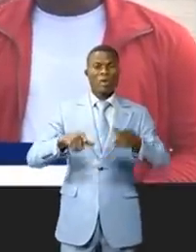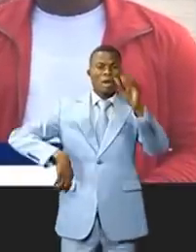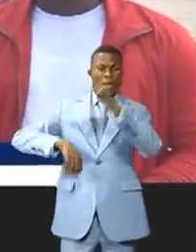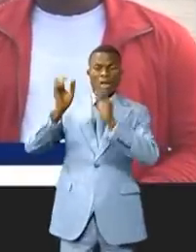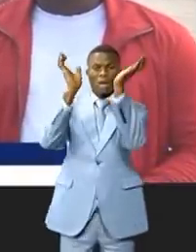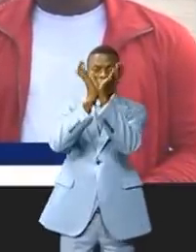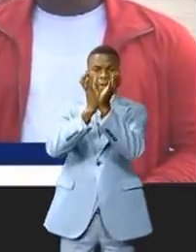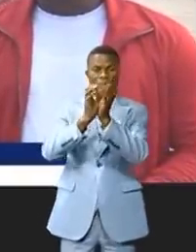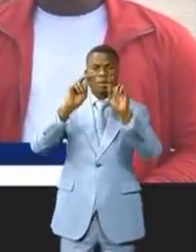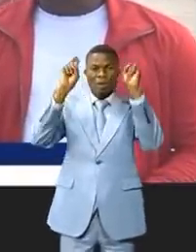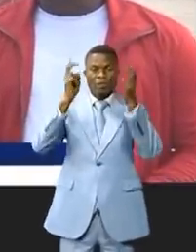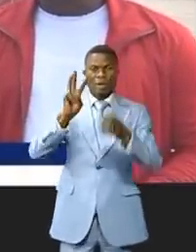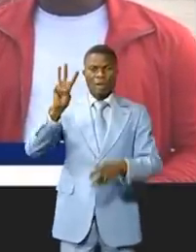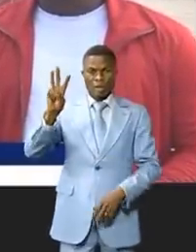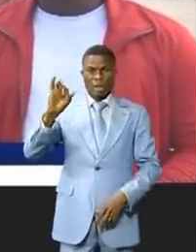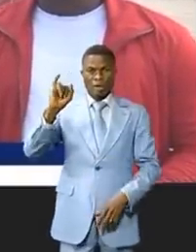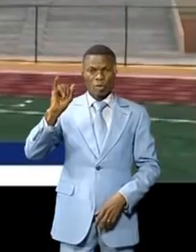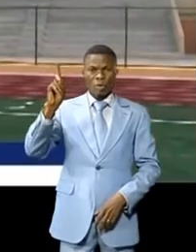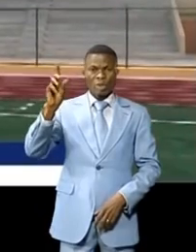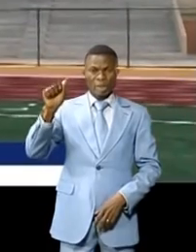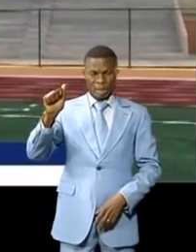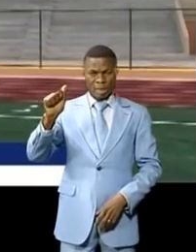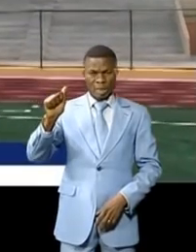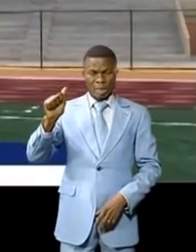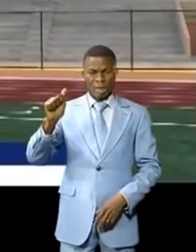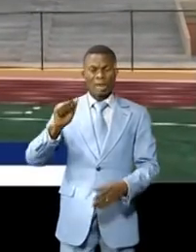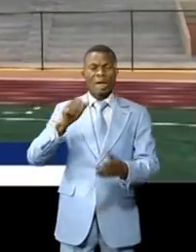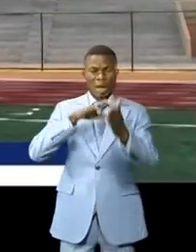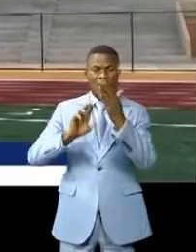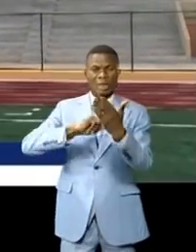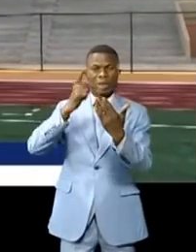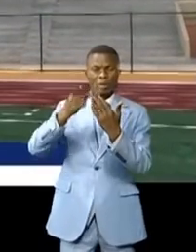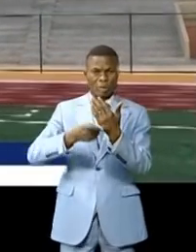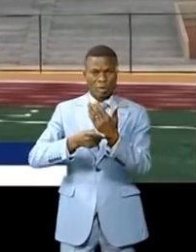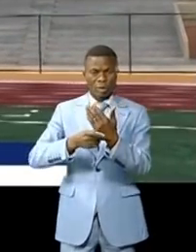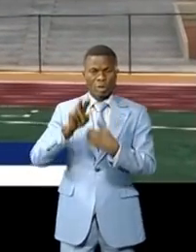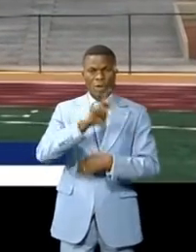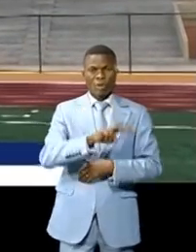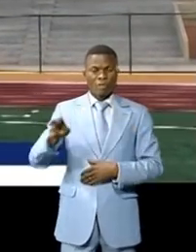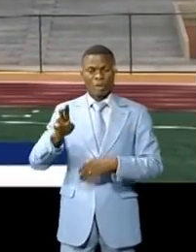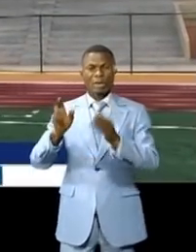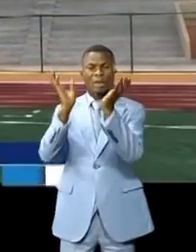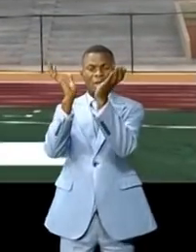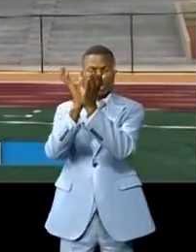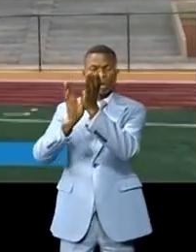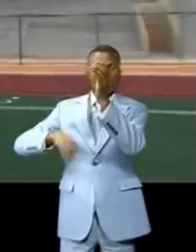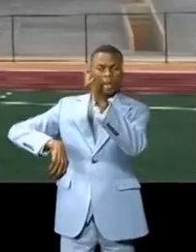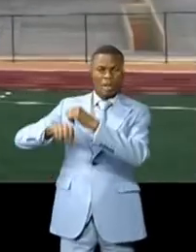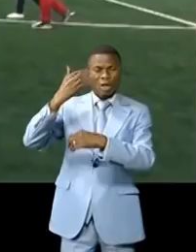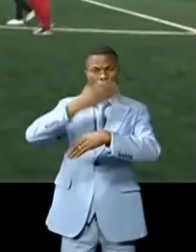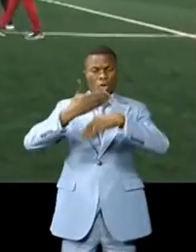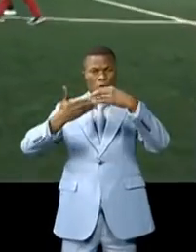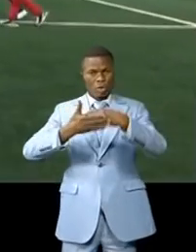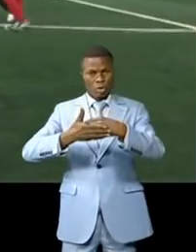la ville de Ouida, fait partie d'un programme de 22 stades qui sont construits, de 22